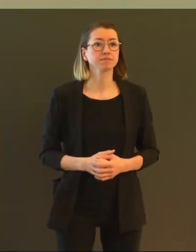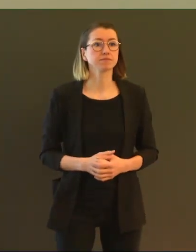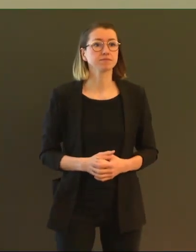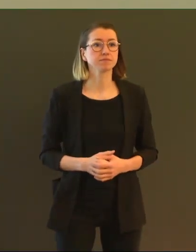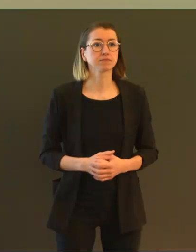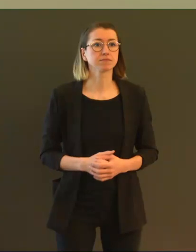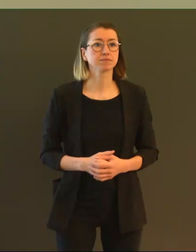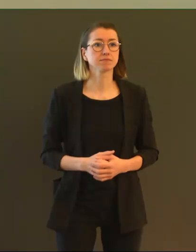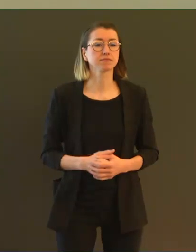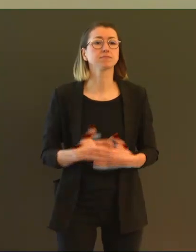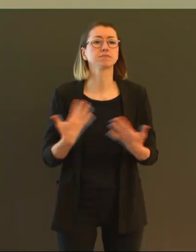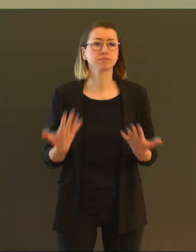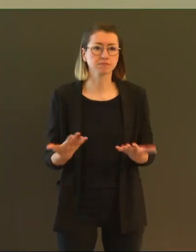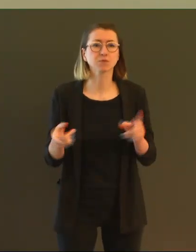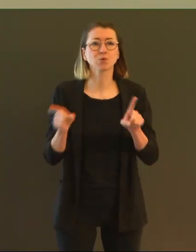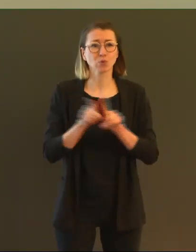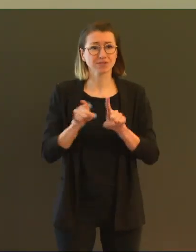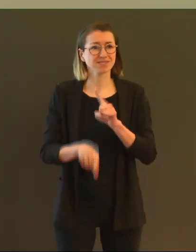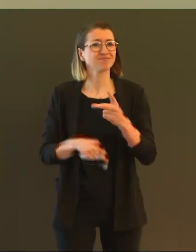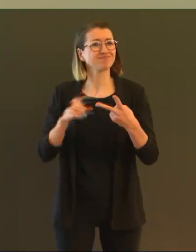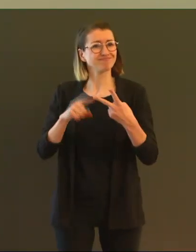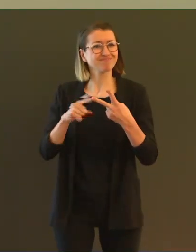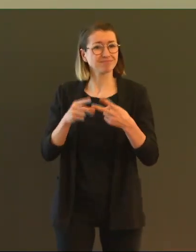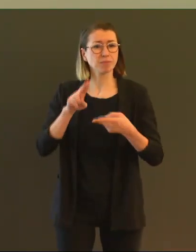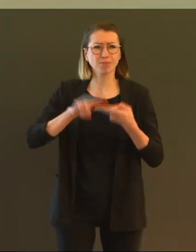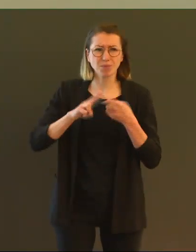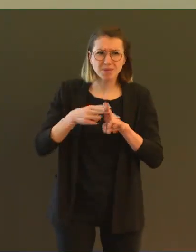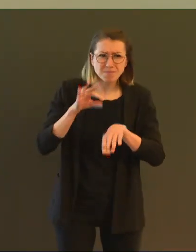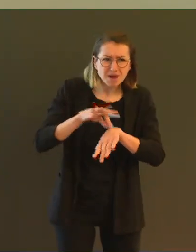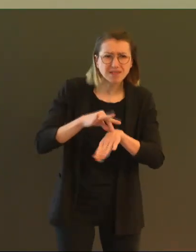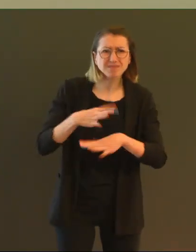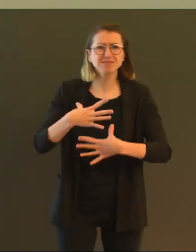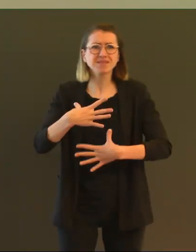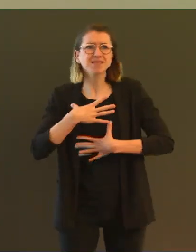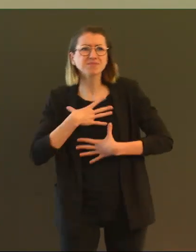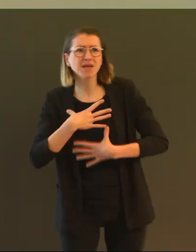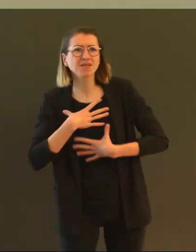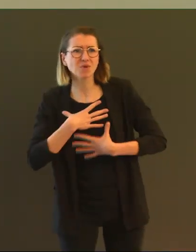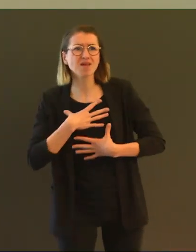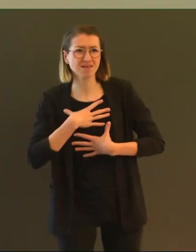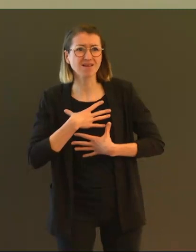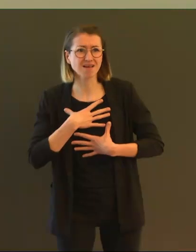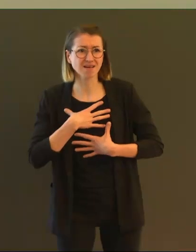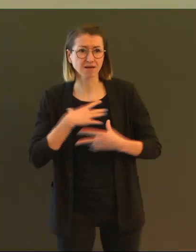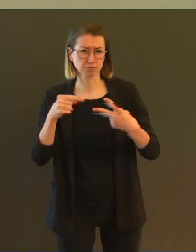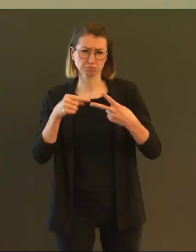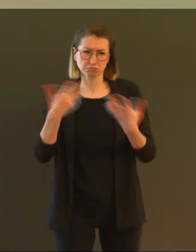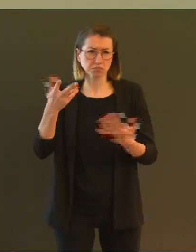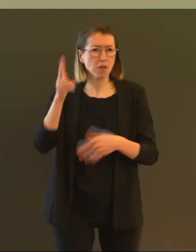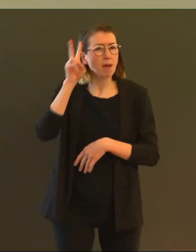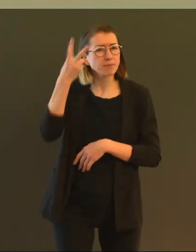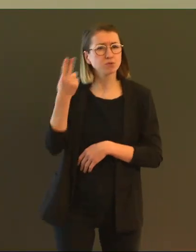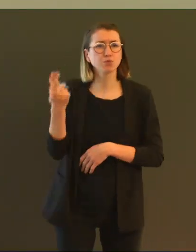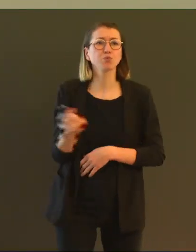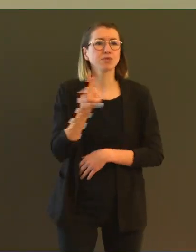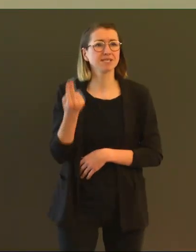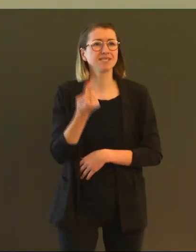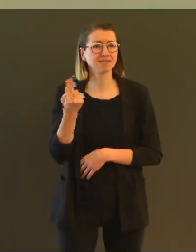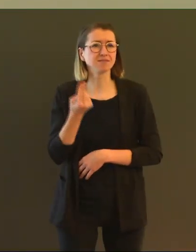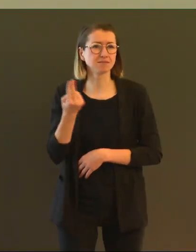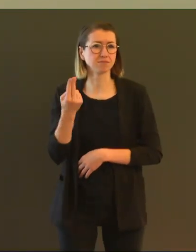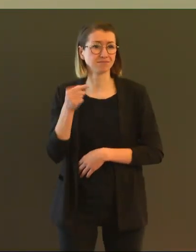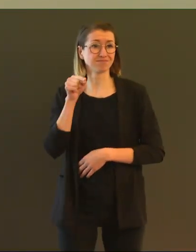infections respiratoires est celui qui est classiquement employé par le système de santé publique